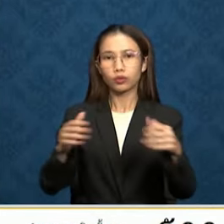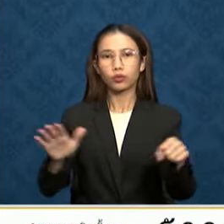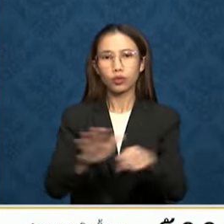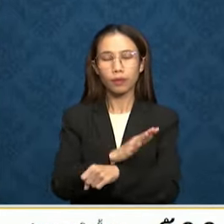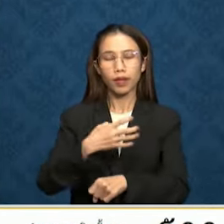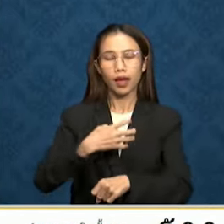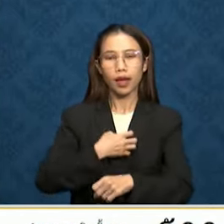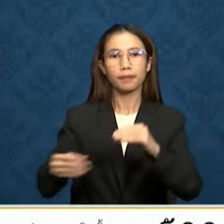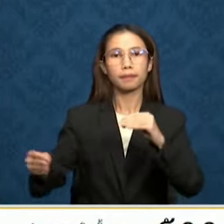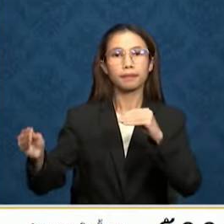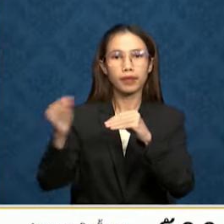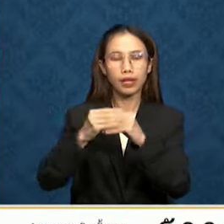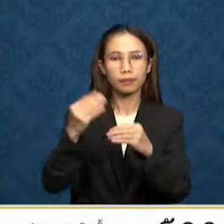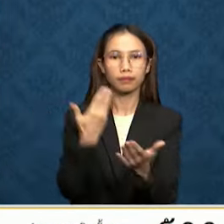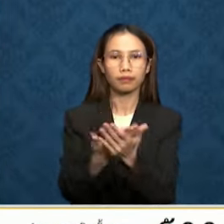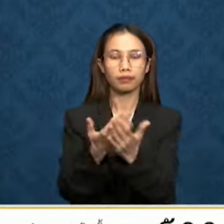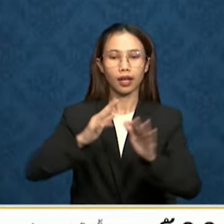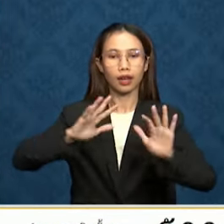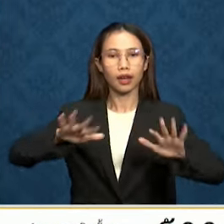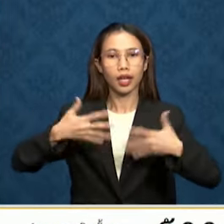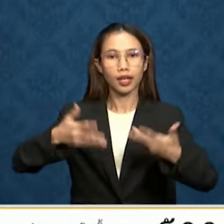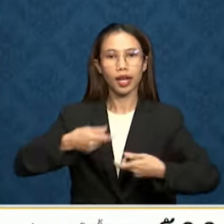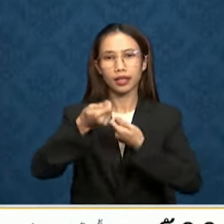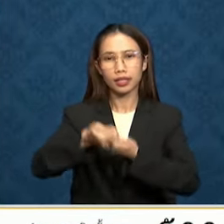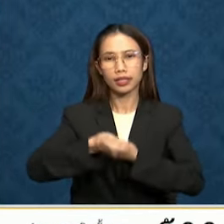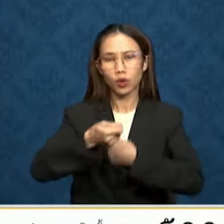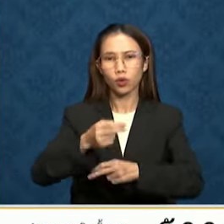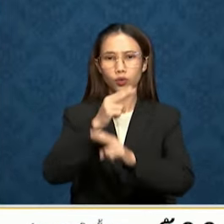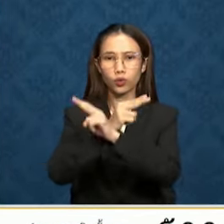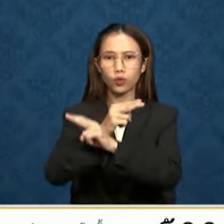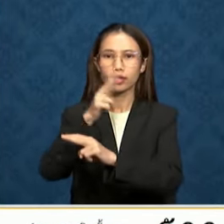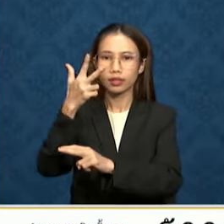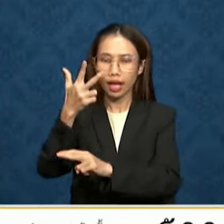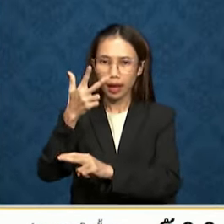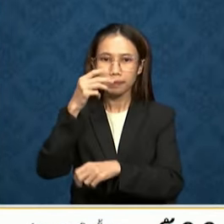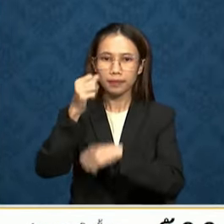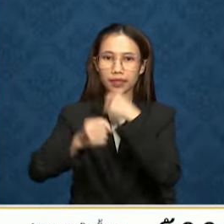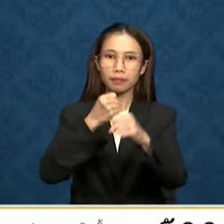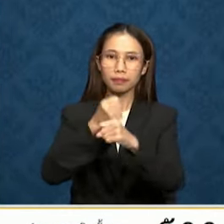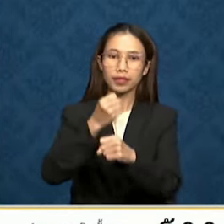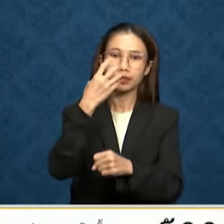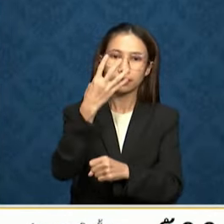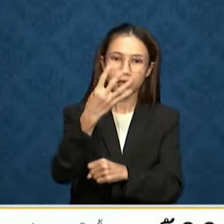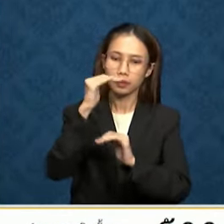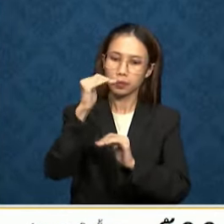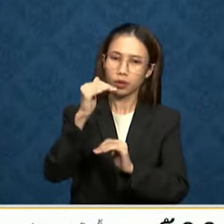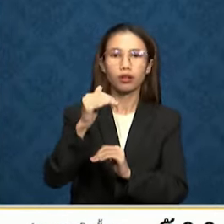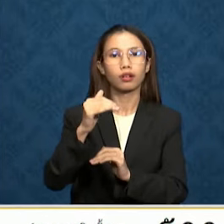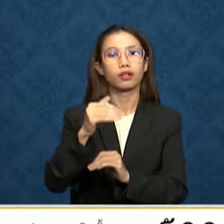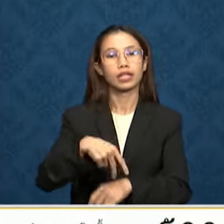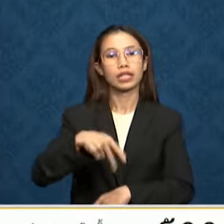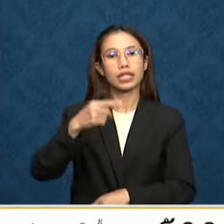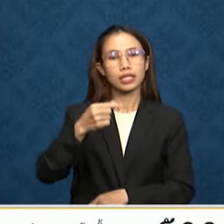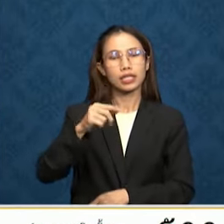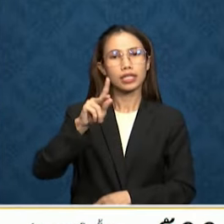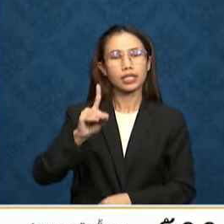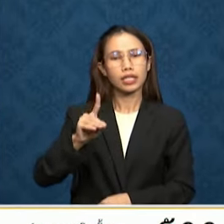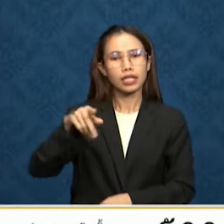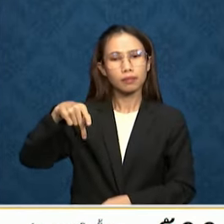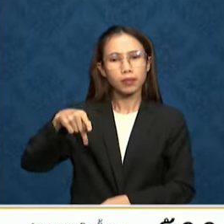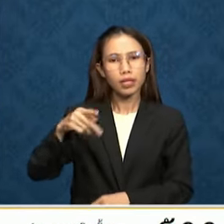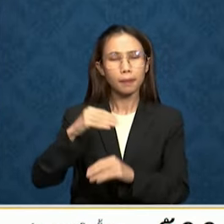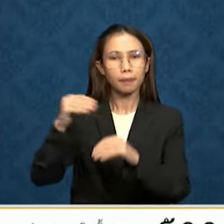ที่จะเพิ่มรายได้เกษตรกร 3เท่าใน 4ปีอีกทั้งอยากที่จะให้ GDPโตเฉลี่ย